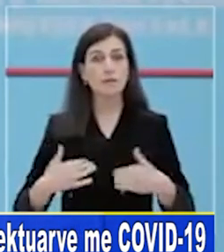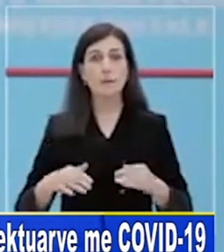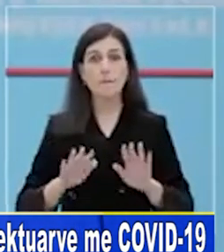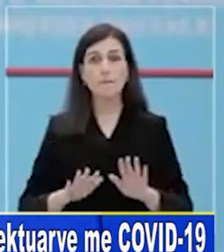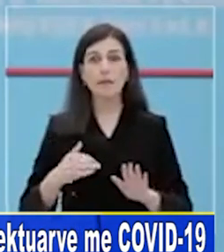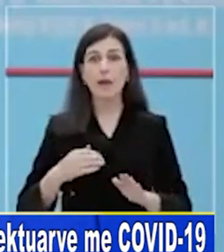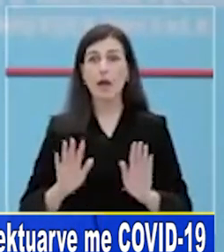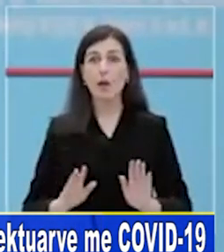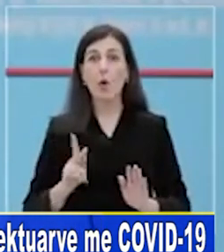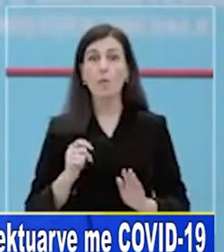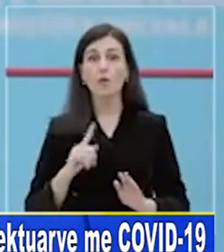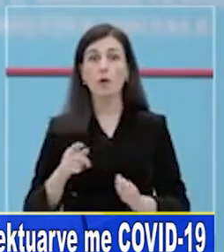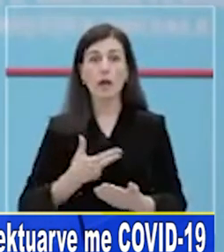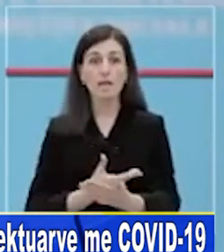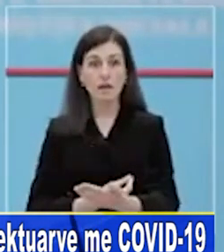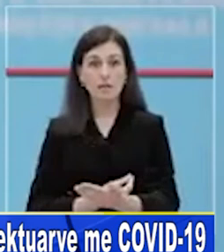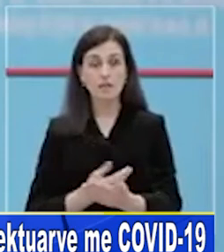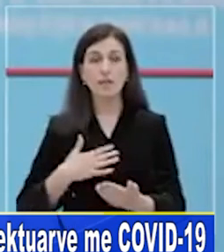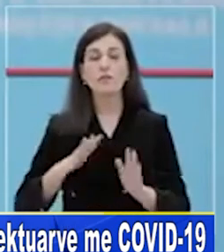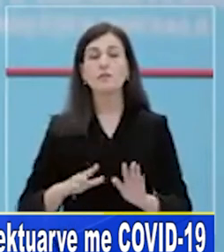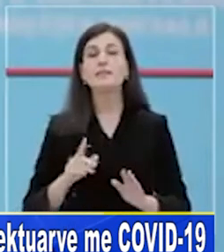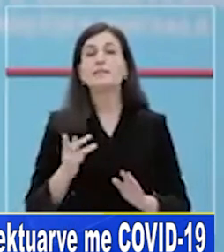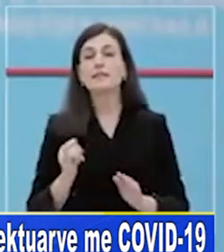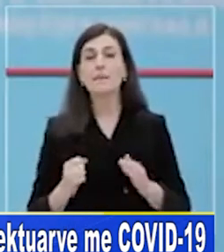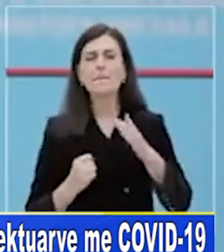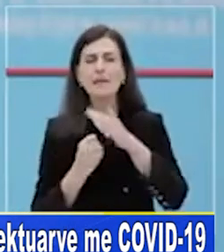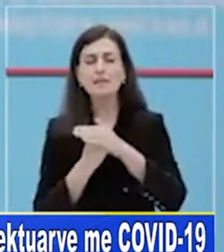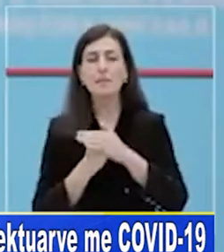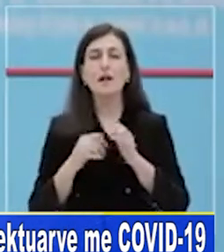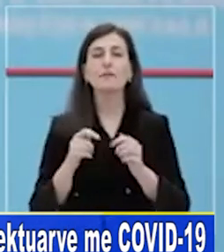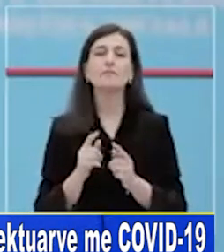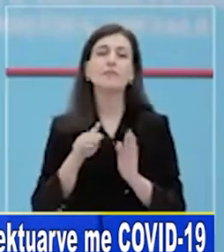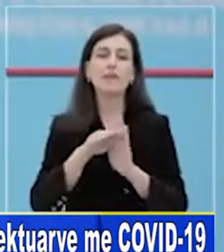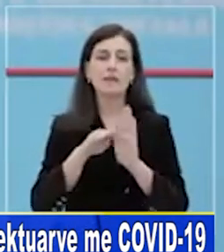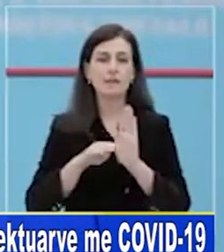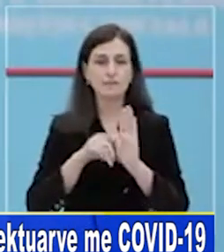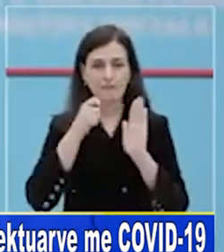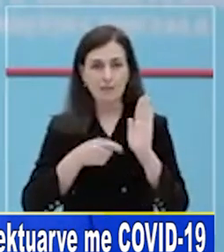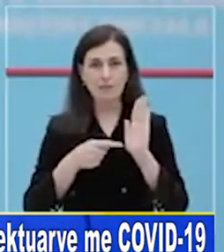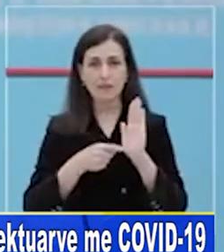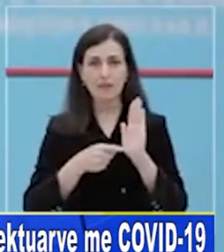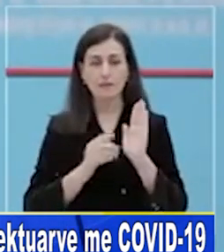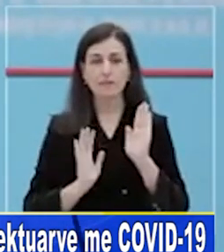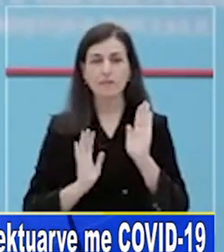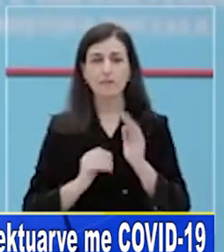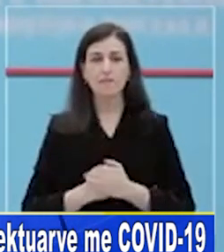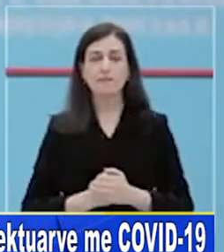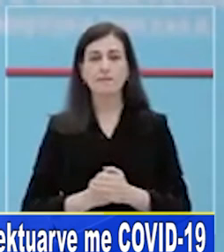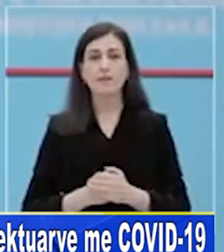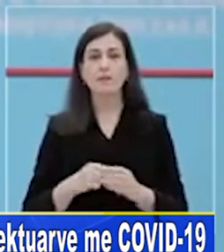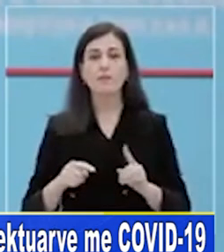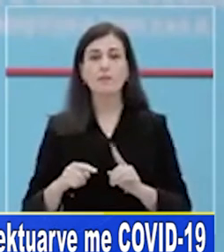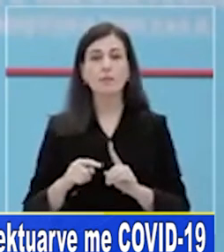respektohen deri në momentin që të kemi një vaksinë efikase dhe një protokoll të përcaktuar për trajtimin e rasteve COVID-19,